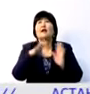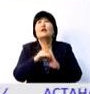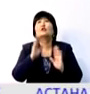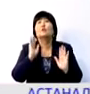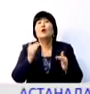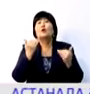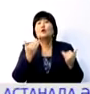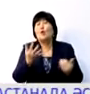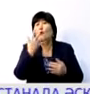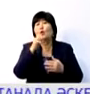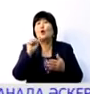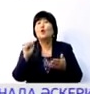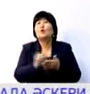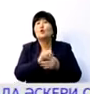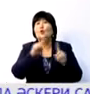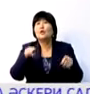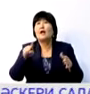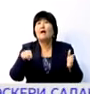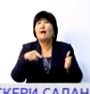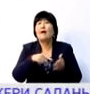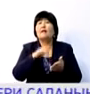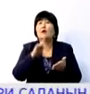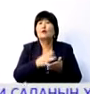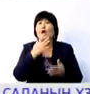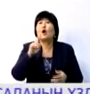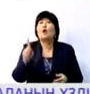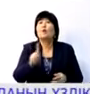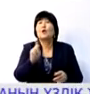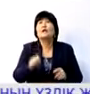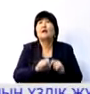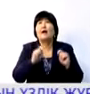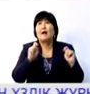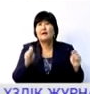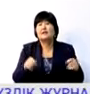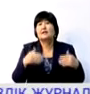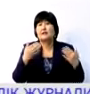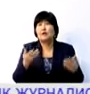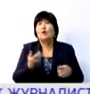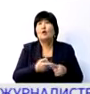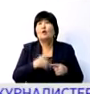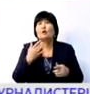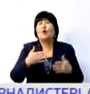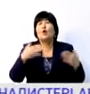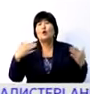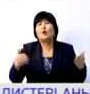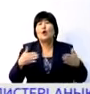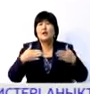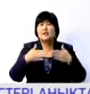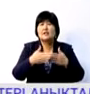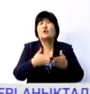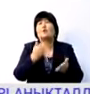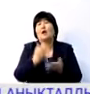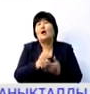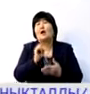енді сол суреттерді қаланың ортасынан мұражай аштырдым. Аштыртқанмын. Ана жерде үлкен кеме бар, аралдың